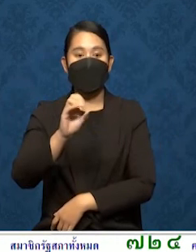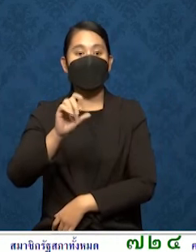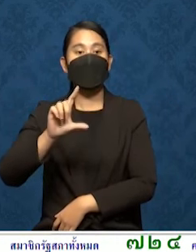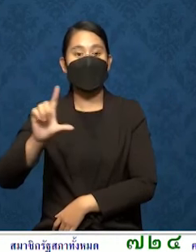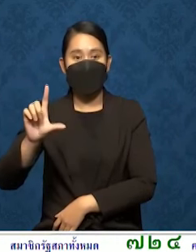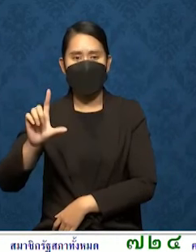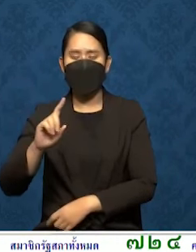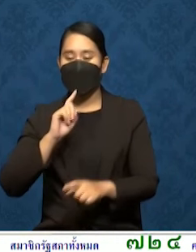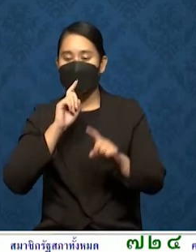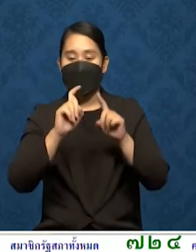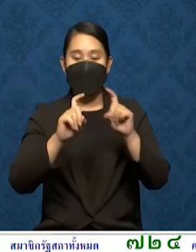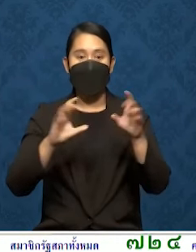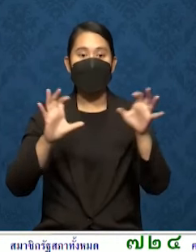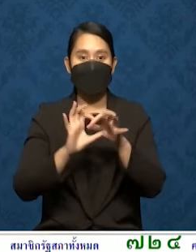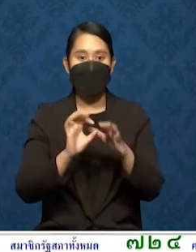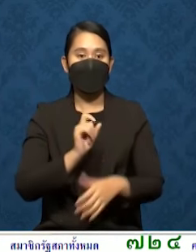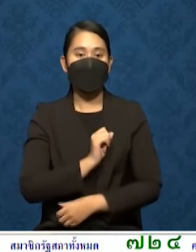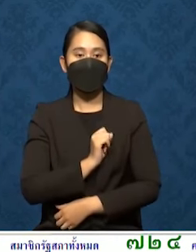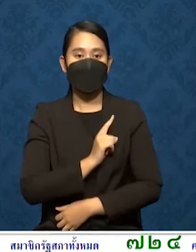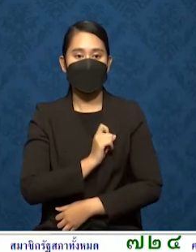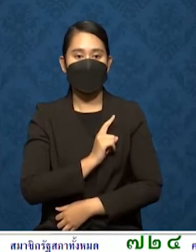ถามถึงศาสนาซึ่งประมาณ